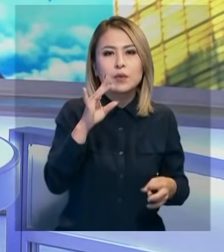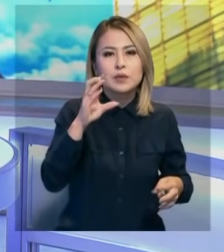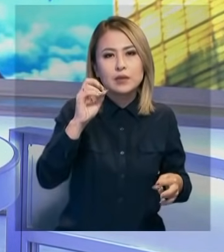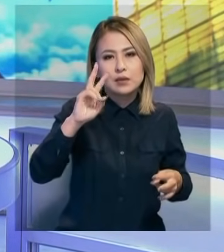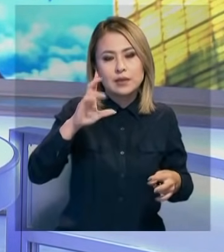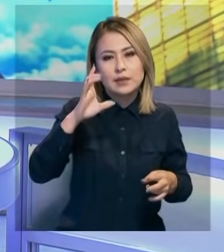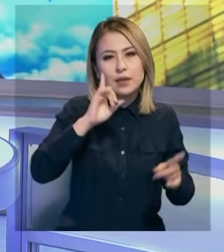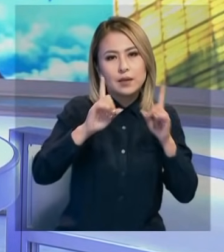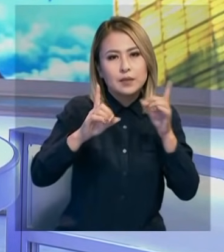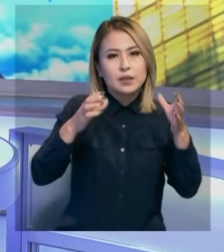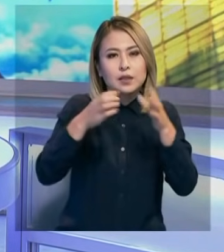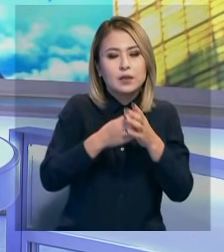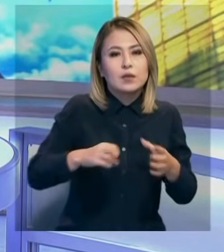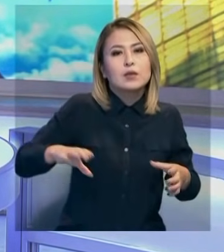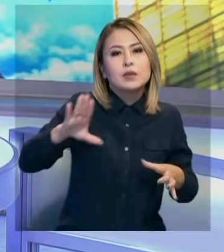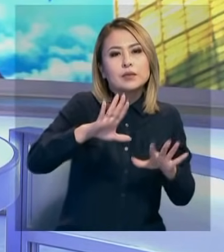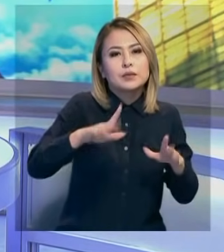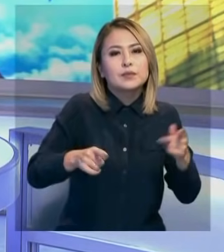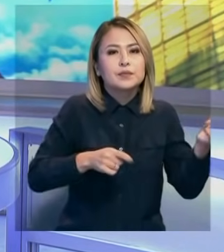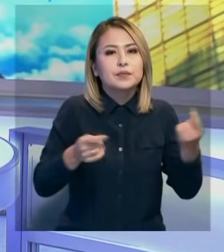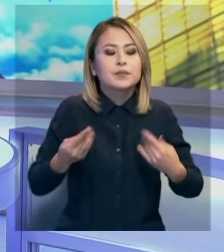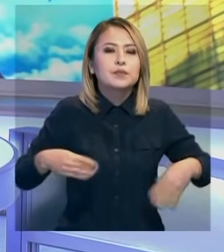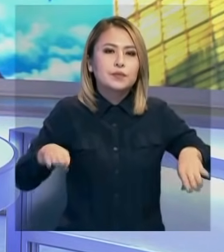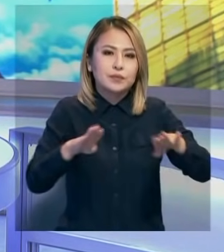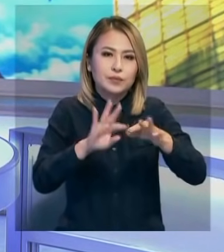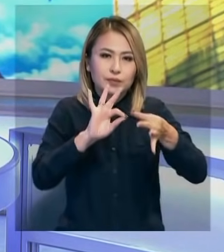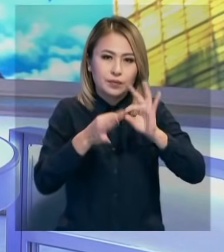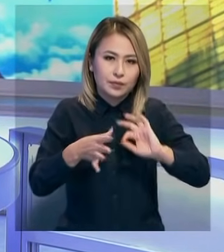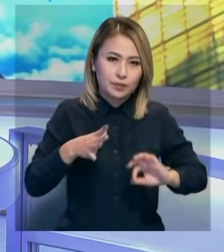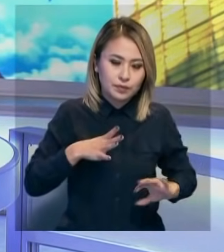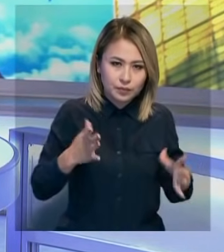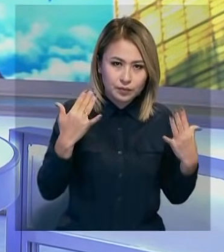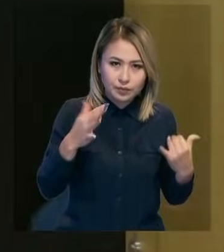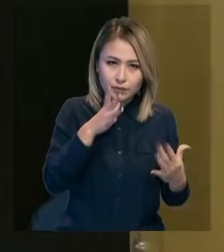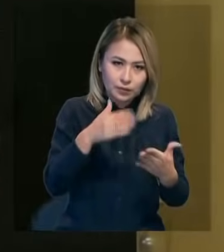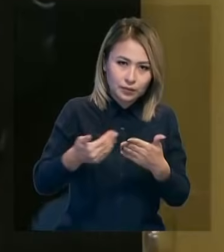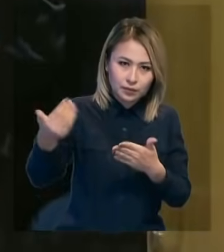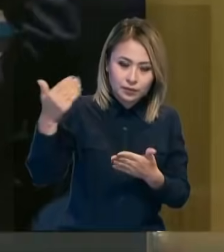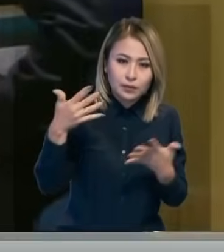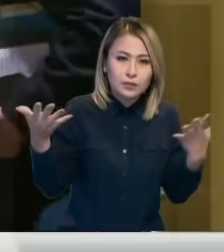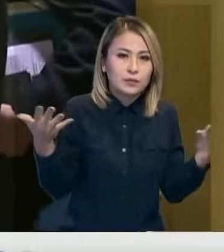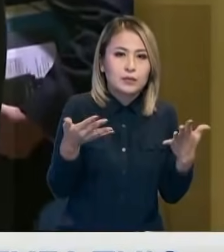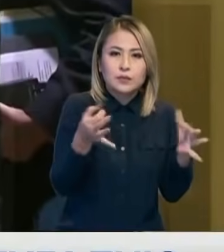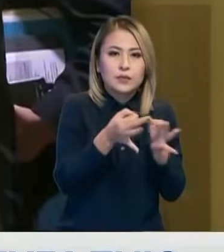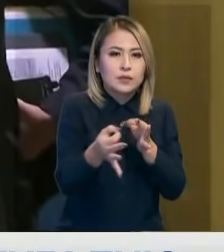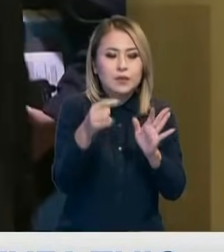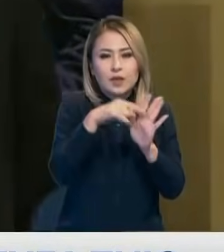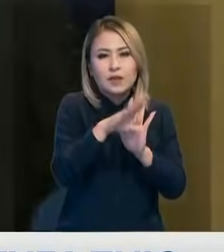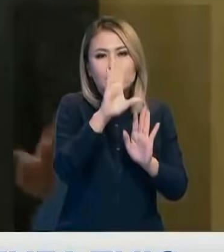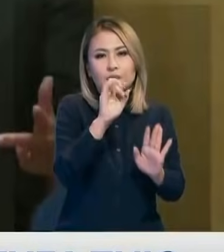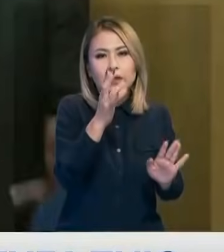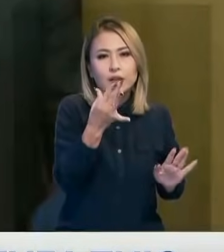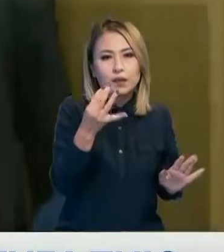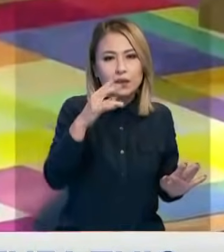өткен саммиттің алғашқы күнінде Еуроода елдерінің жетекшілері осындай мәселе көтерді. Айта кетейік, осы уақытқа дейін одаққа мүше елдердің ішінде